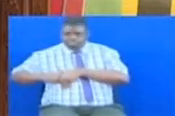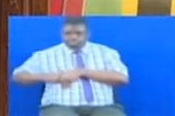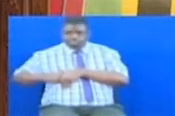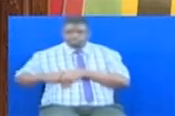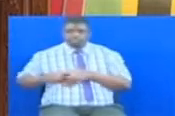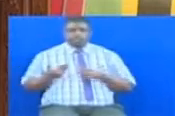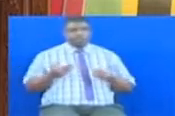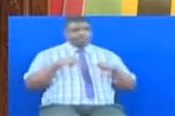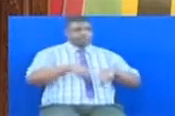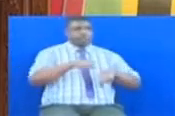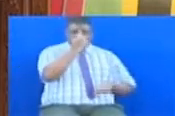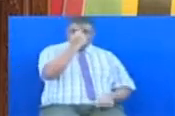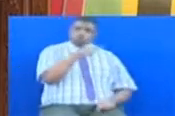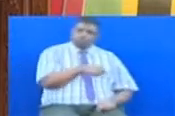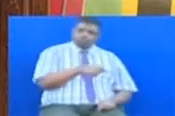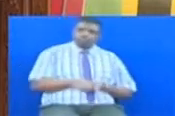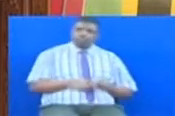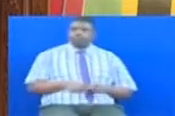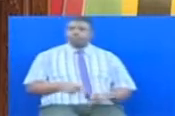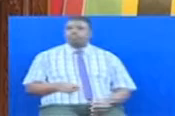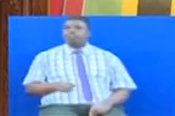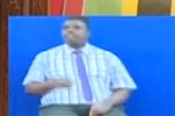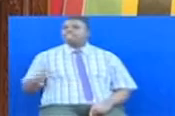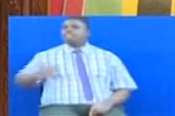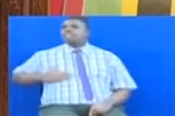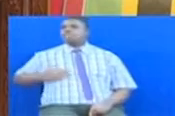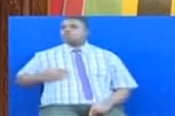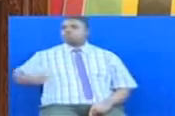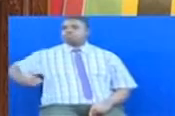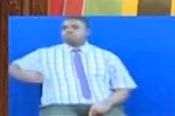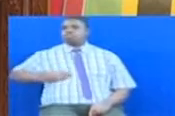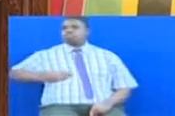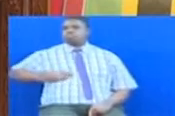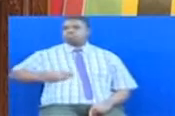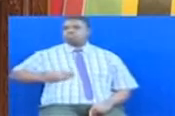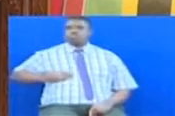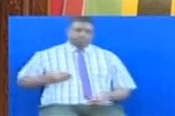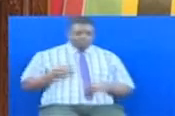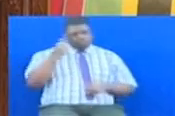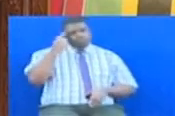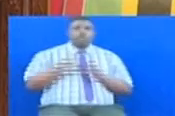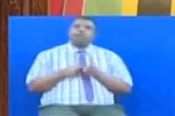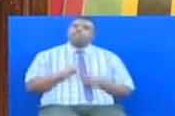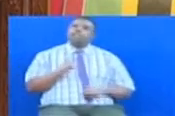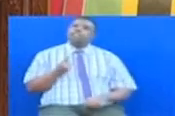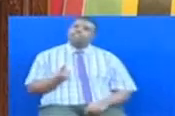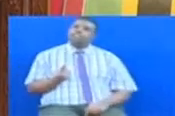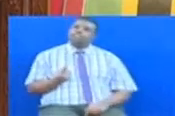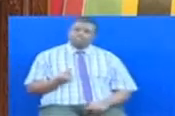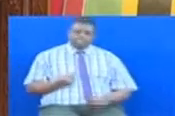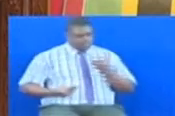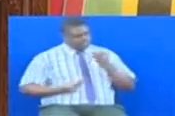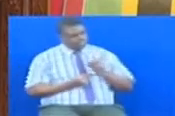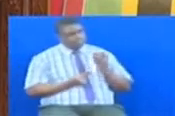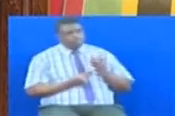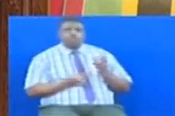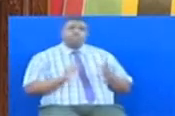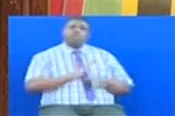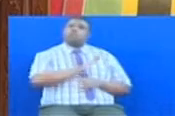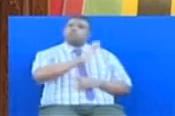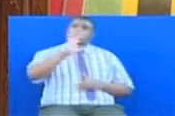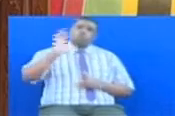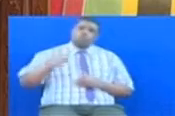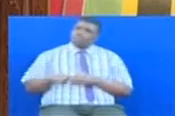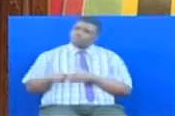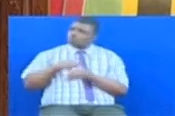Dodoma. Maana yake nini? Ingekuwa hizo teknolojia zote